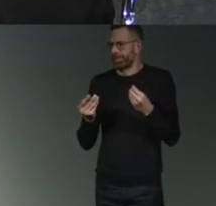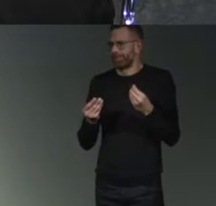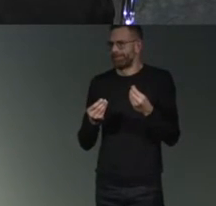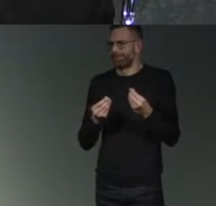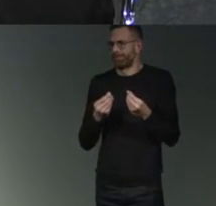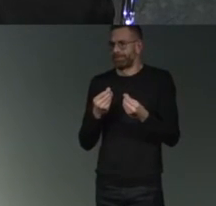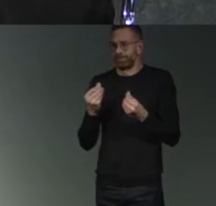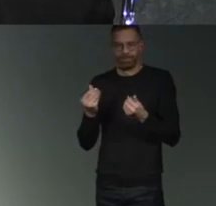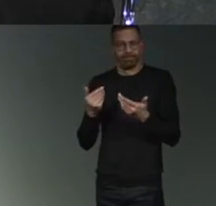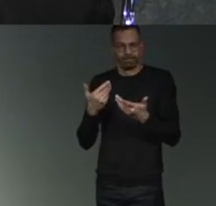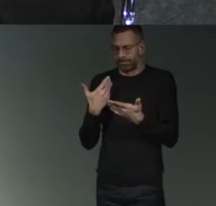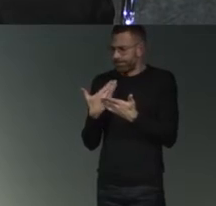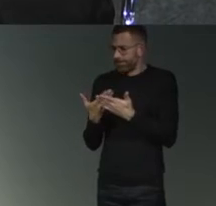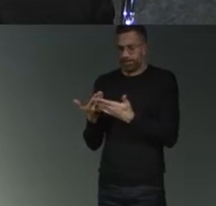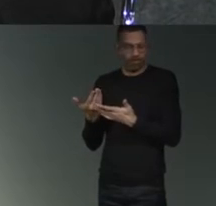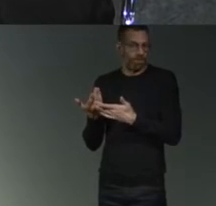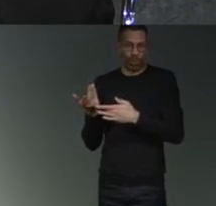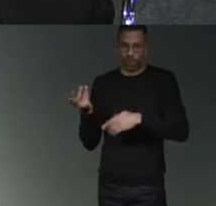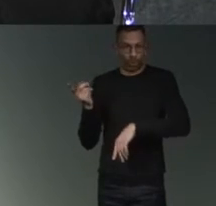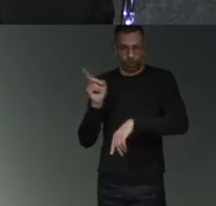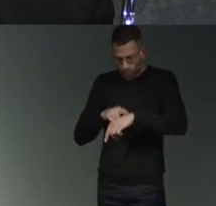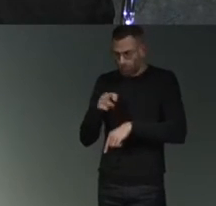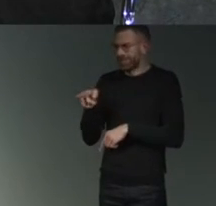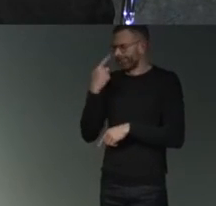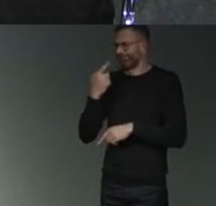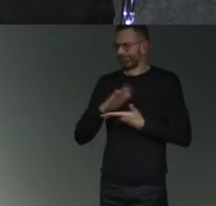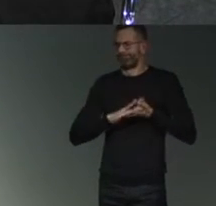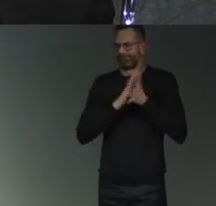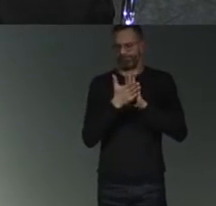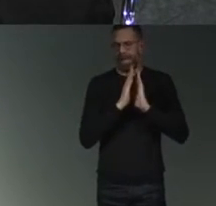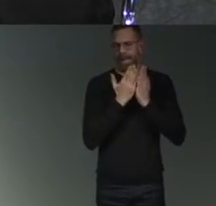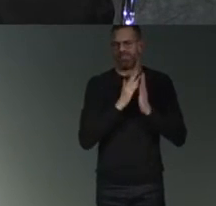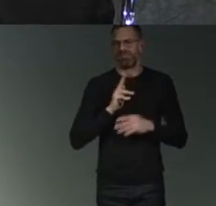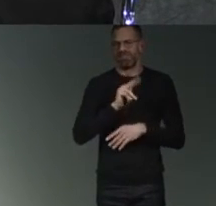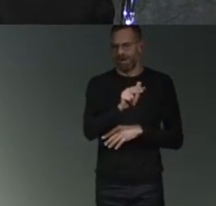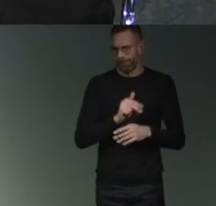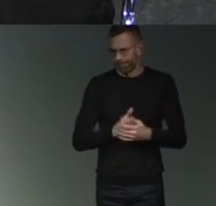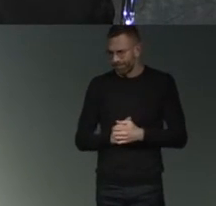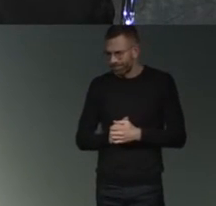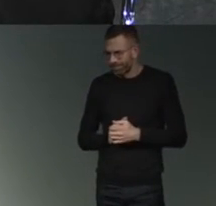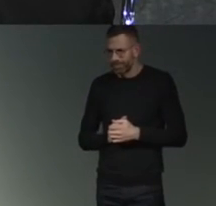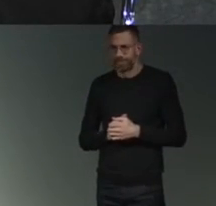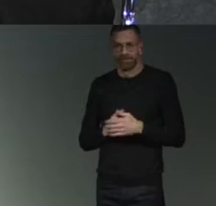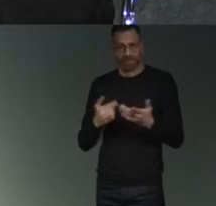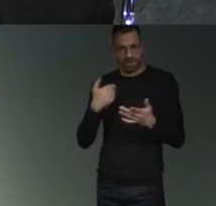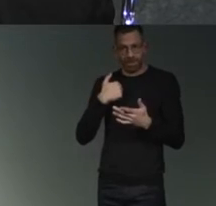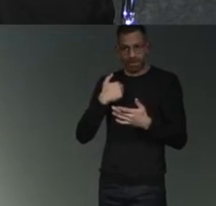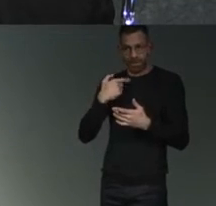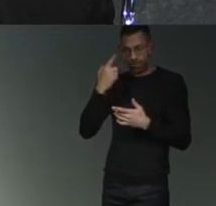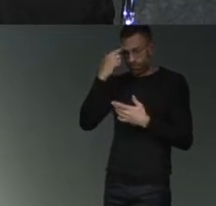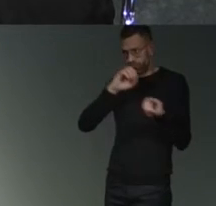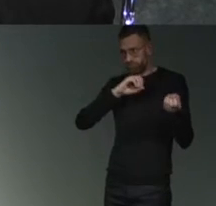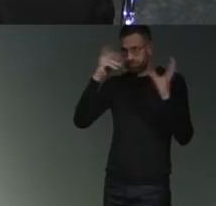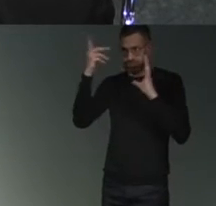Et j'ai su dans l'instant que j'en ferai un livre. C'est-à-dire que je me suis mis à la place de cette femme tout de